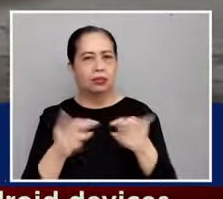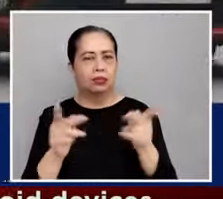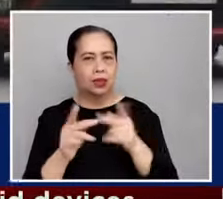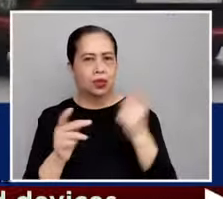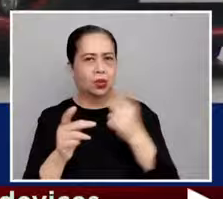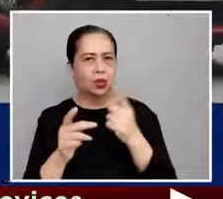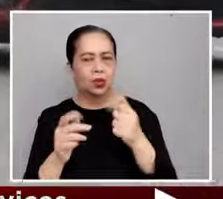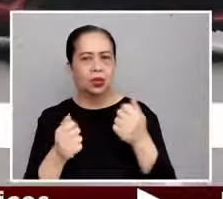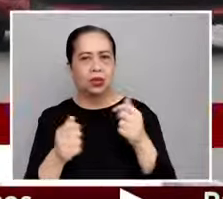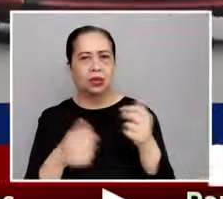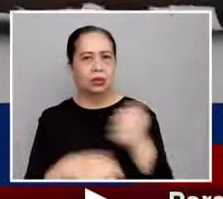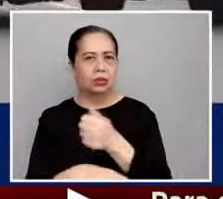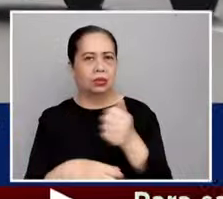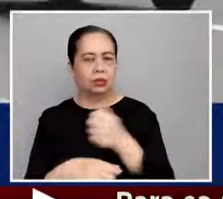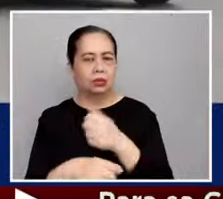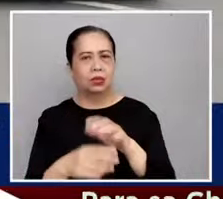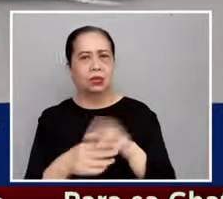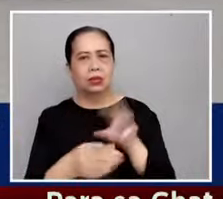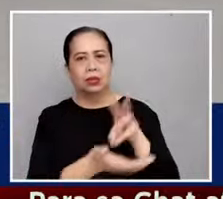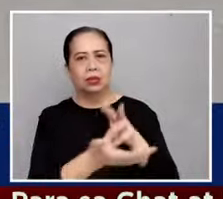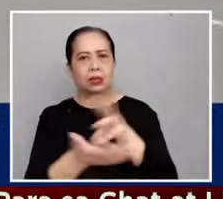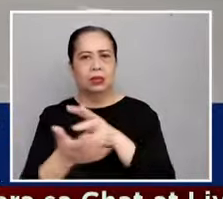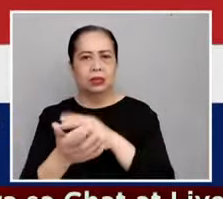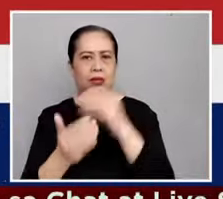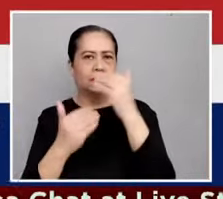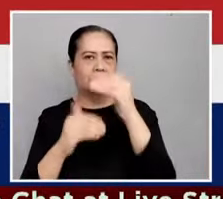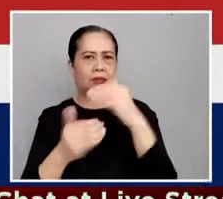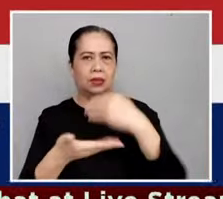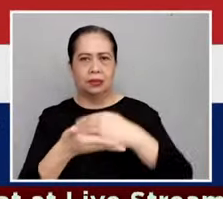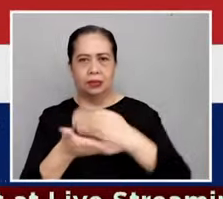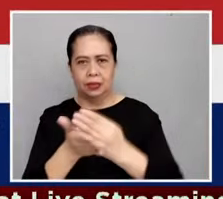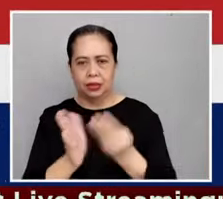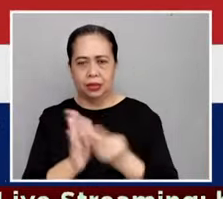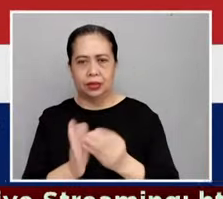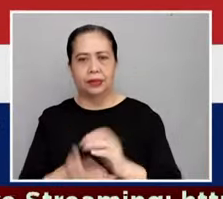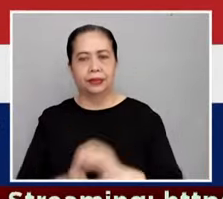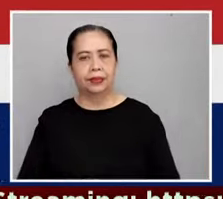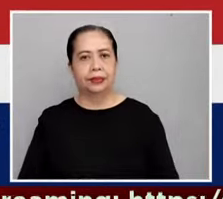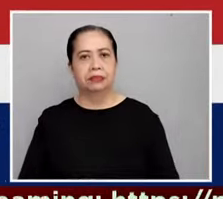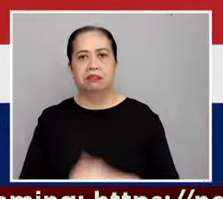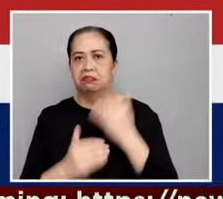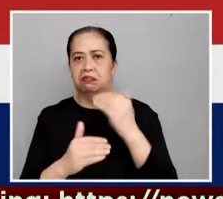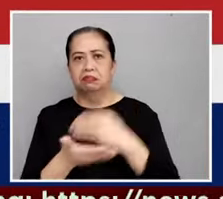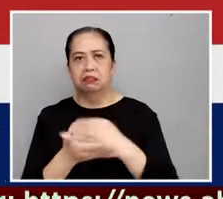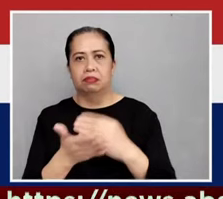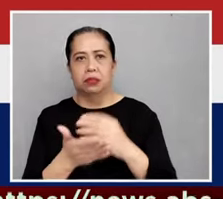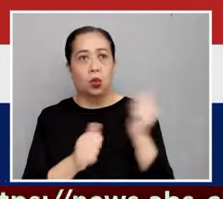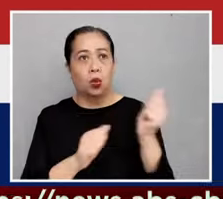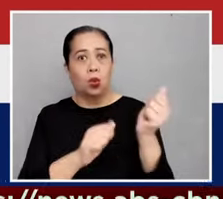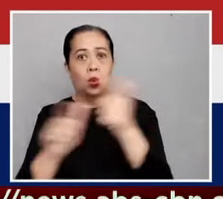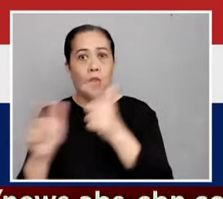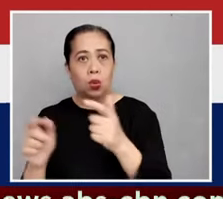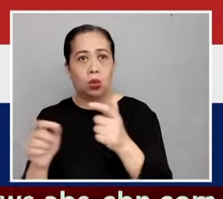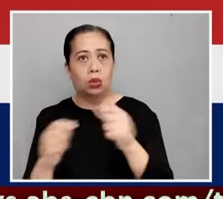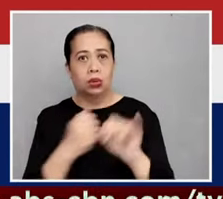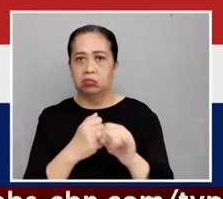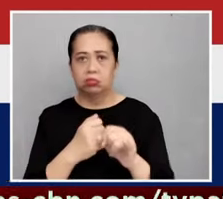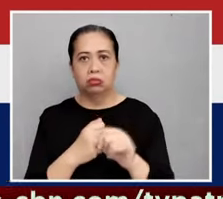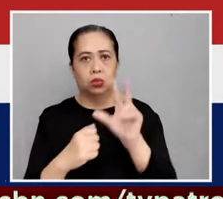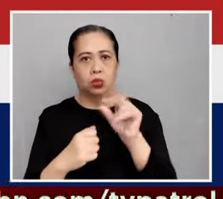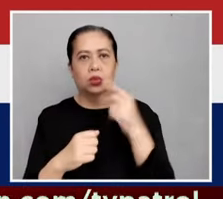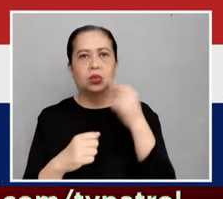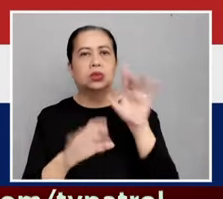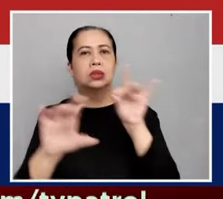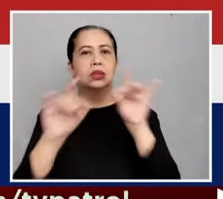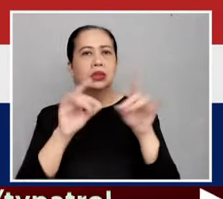ng diskwento sa pamasahe dahil sa limitadong budget. Limited budget, it will not cover all the routes. So ang unang parameters